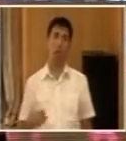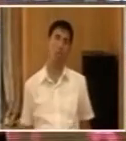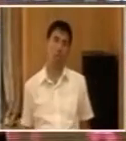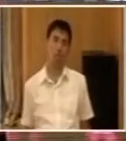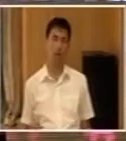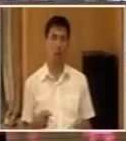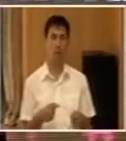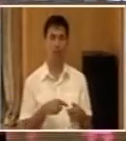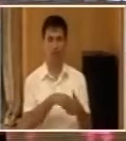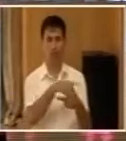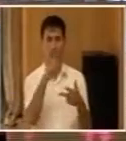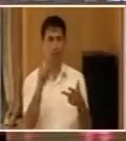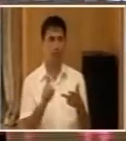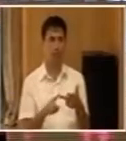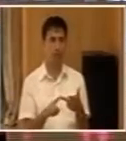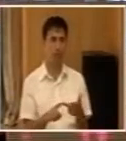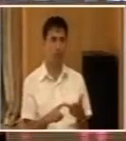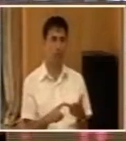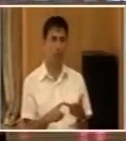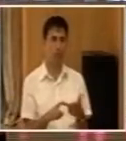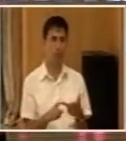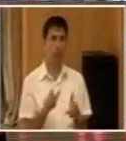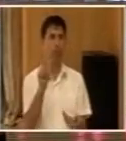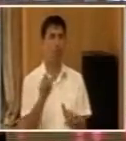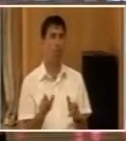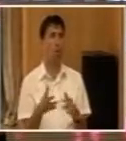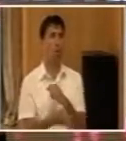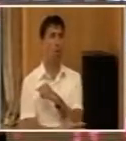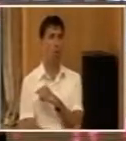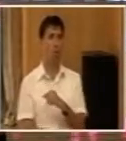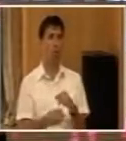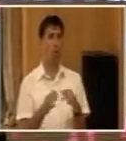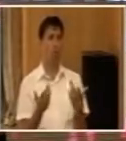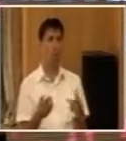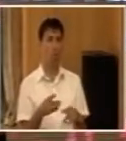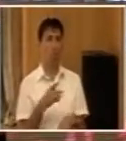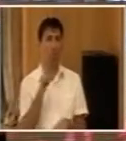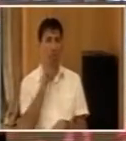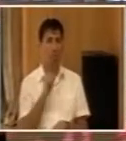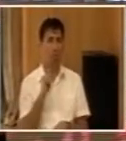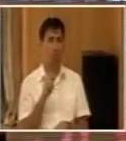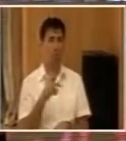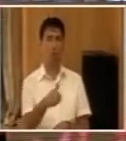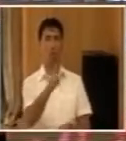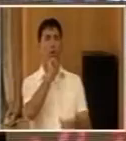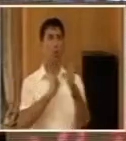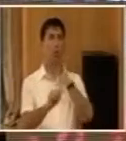Janë paguar shumë si njerëz në nevojë për ndihmë ekonomike, njerëz që dergjen